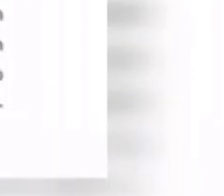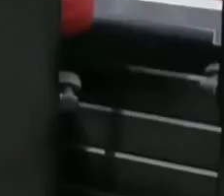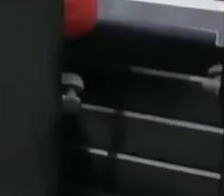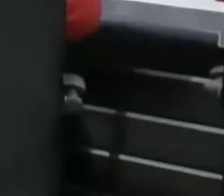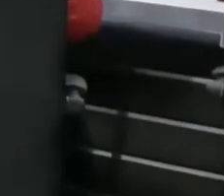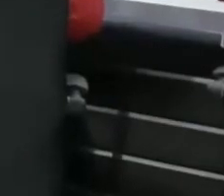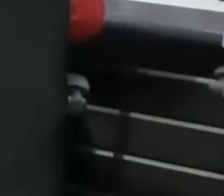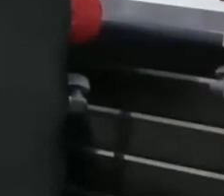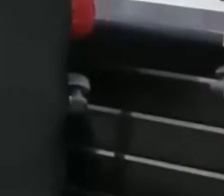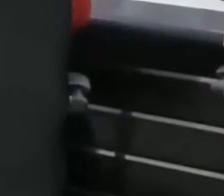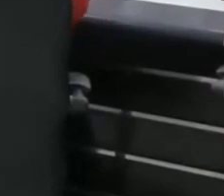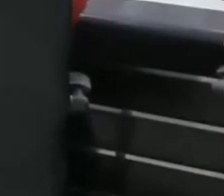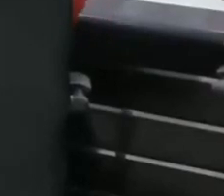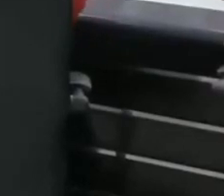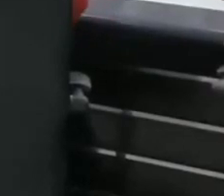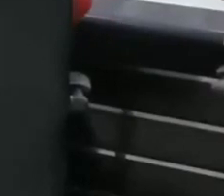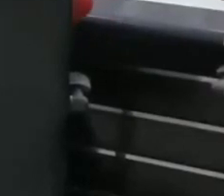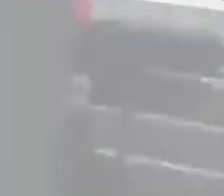hai